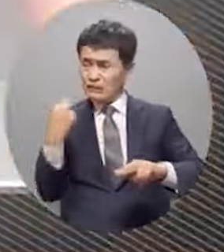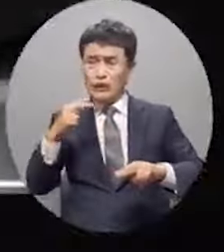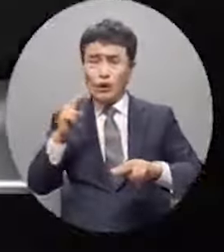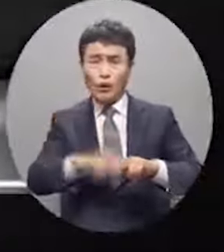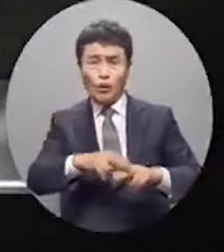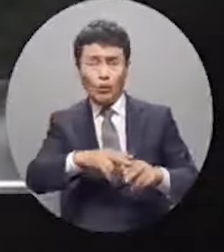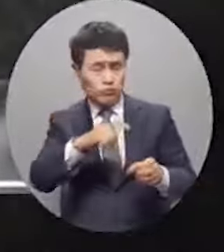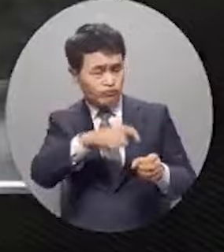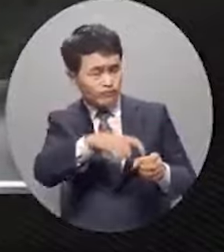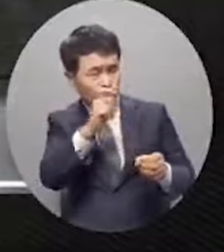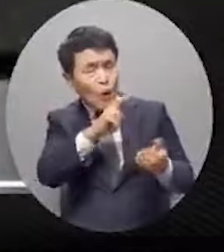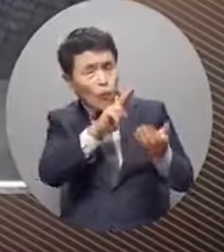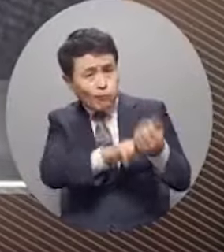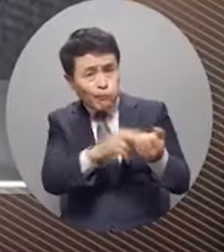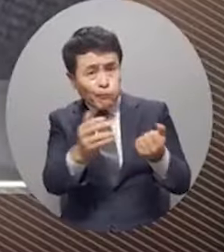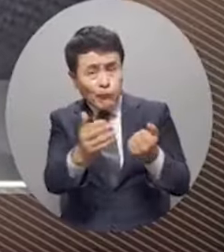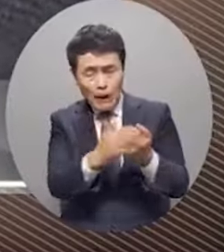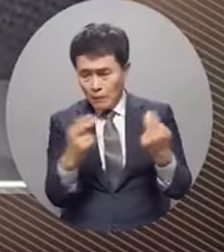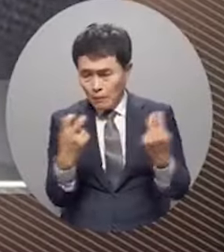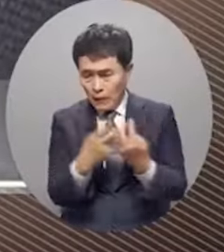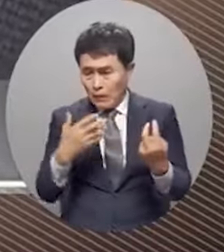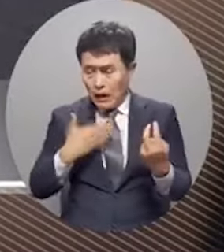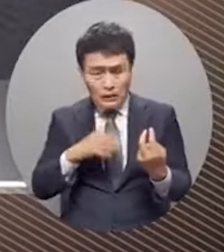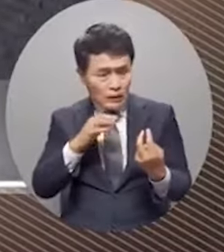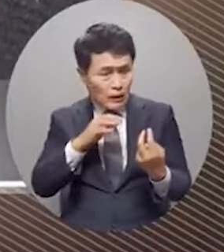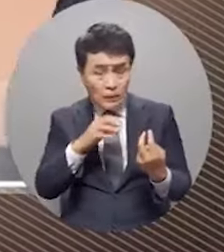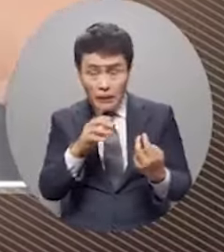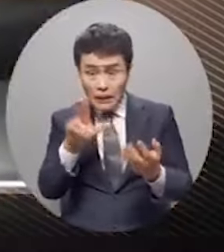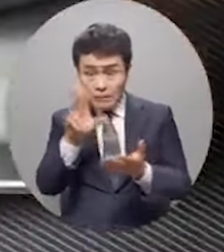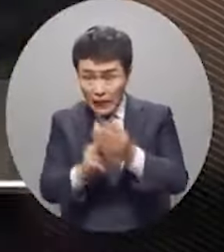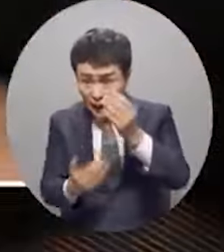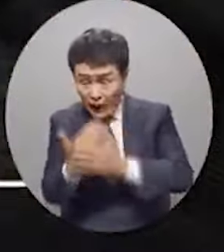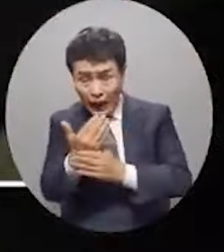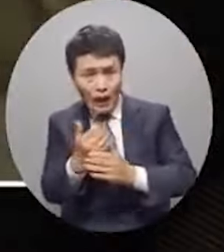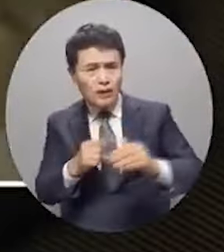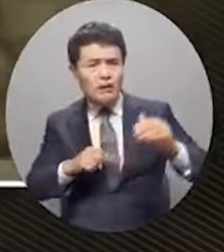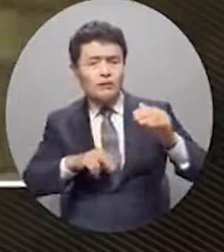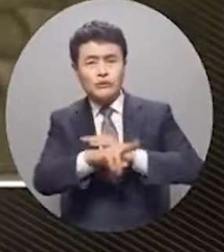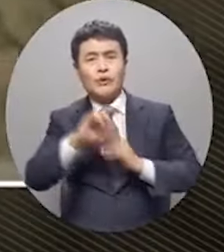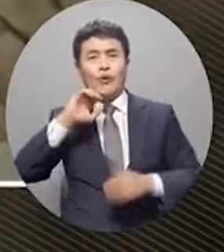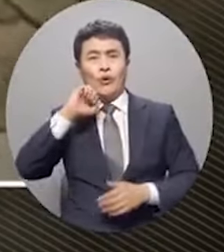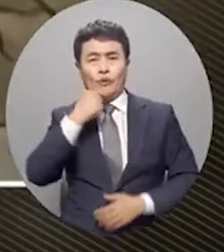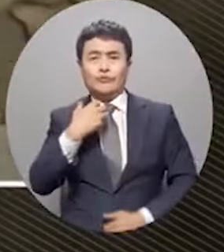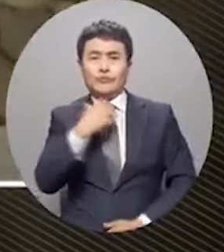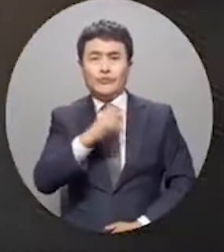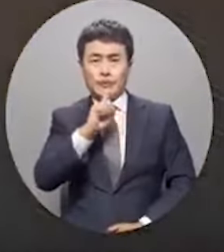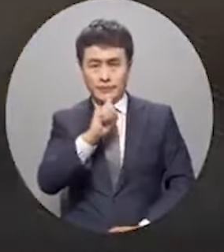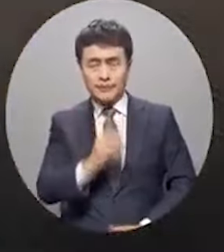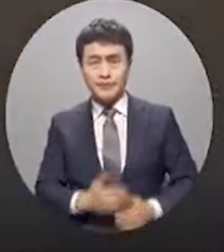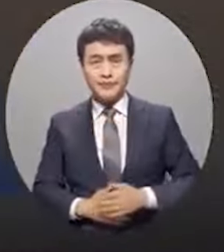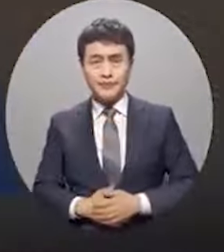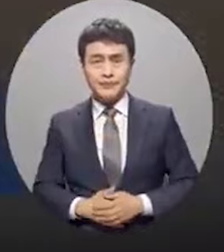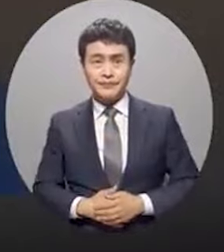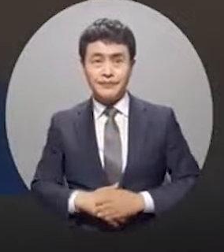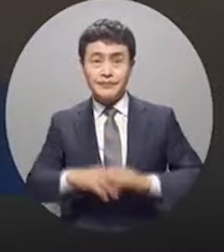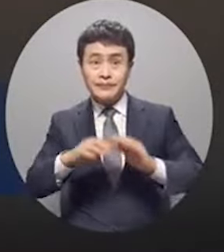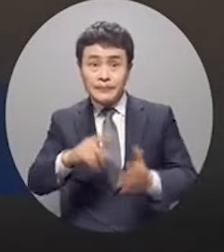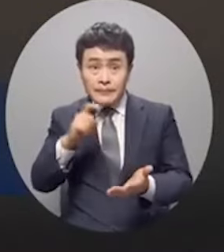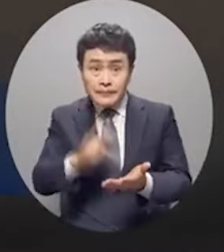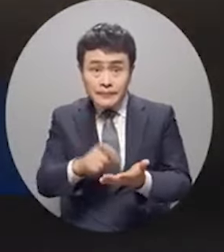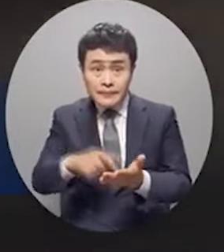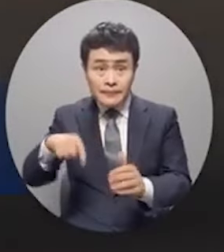개폐 장치가 숨어 있어 방법을 알아도 막상 사고가 나면 탈출하기 어렵다는 우려도 나옵니다. 긴급한